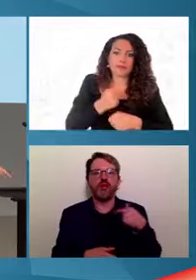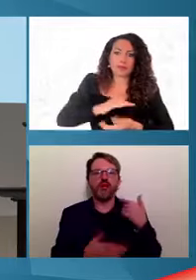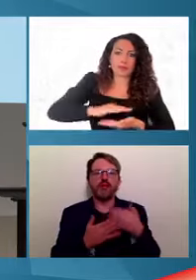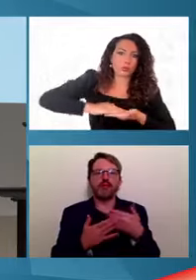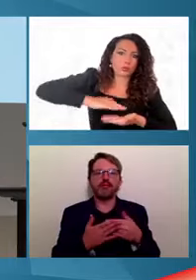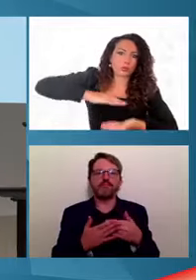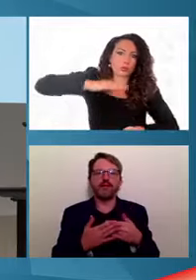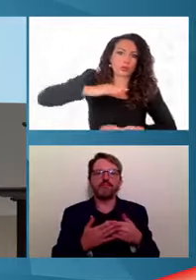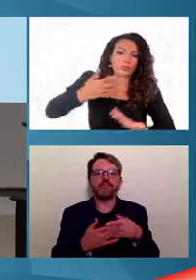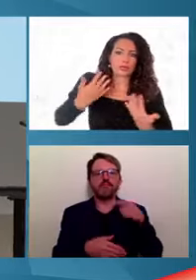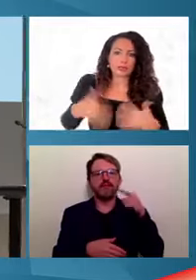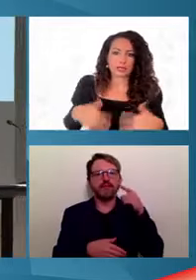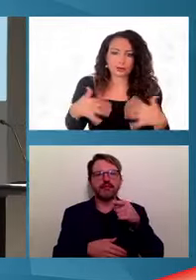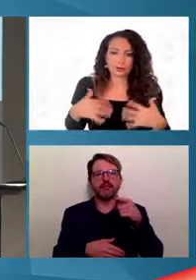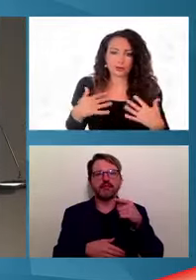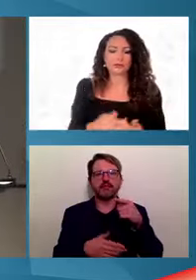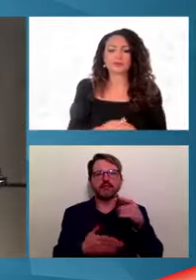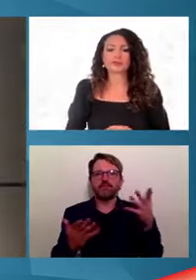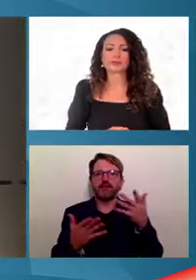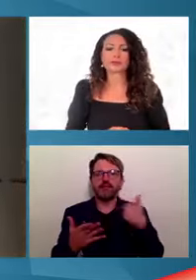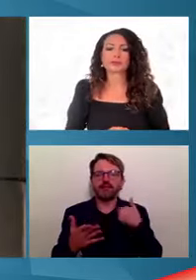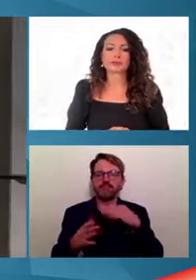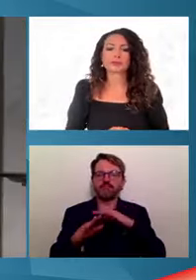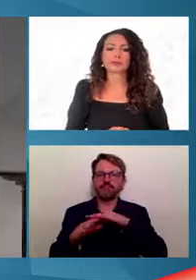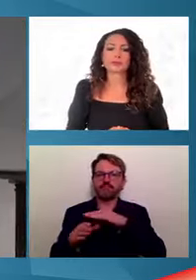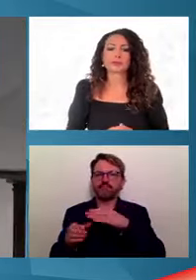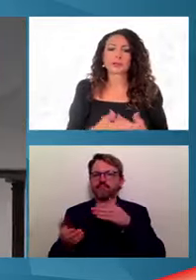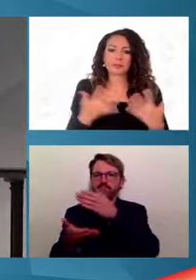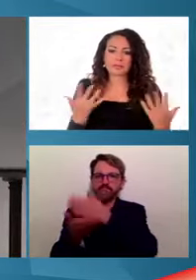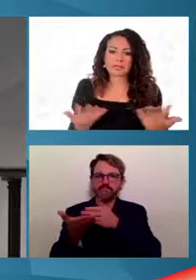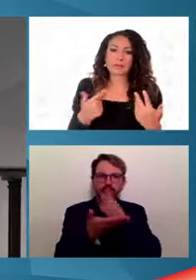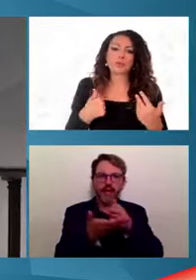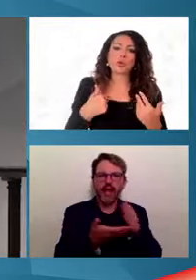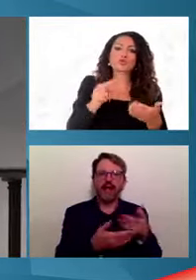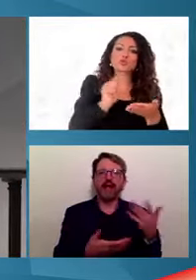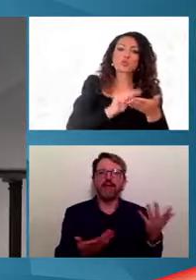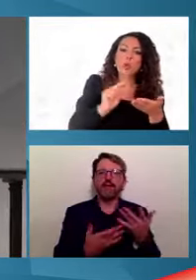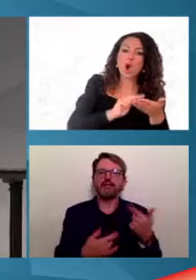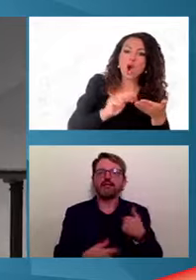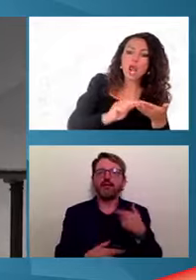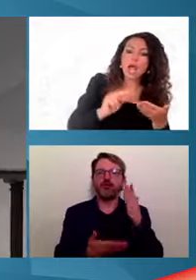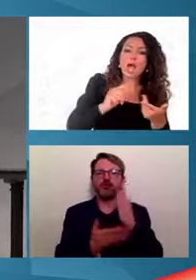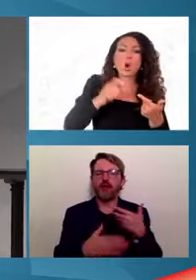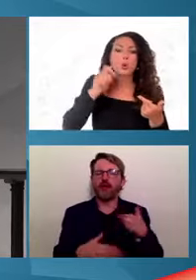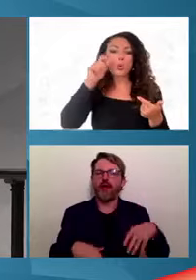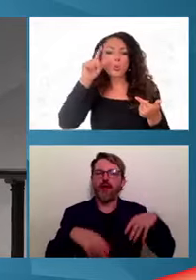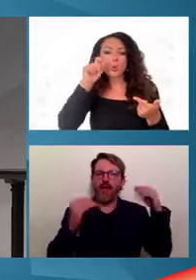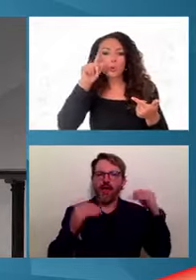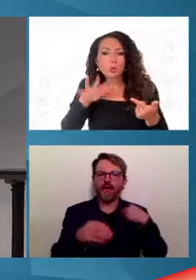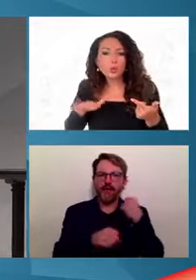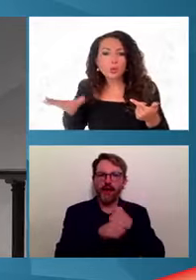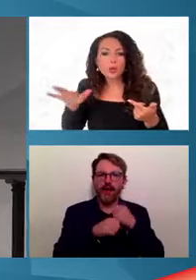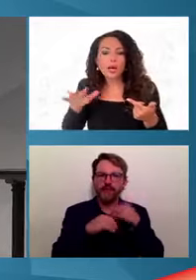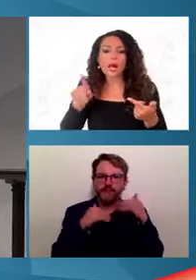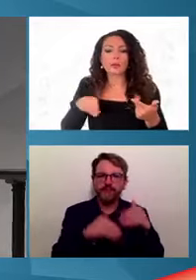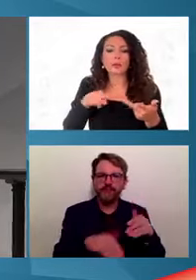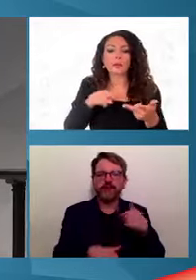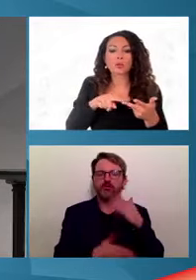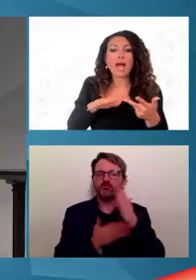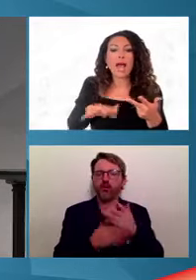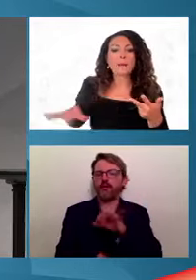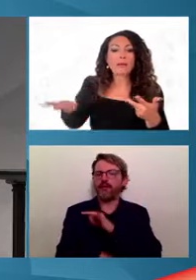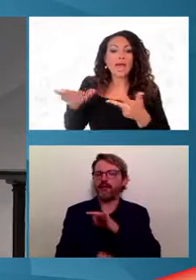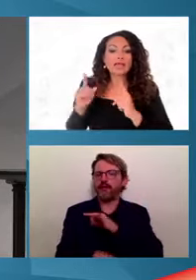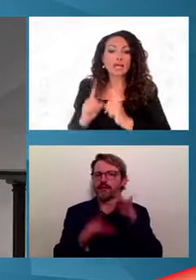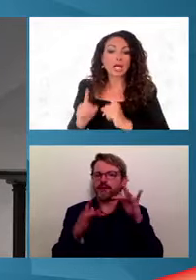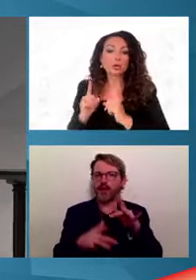all'inizio del mandato avevo chiesto, quindi parliamo di scuola, parliamo di cultura, parliamo anche di ambiente e quindi di sostenibilità. Se si